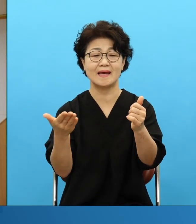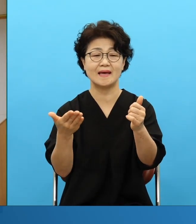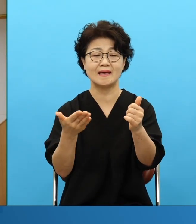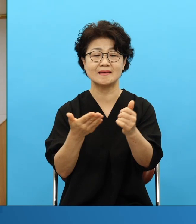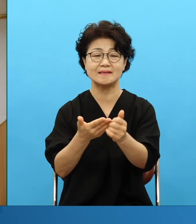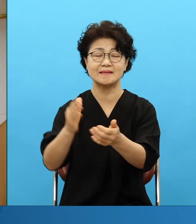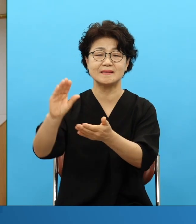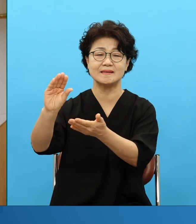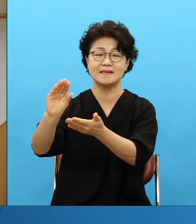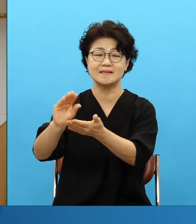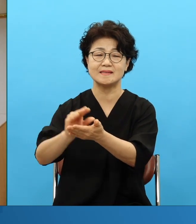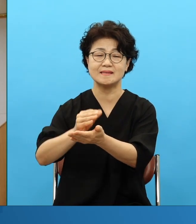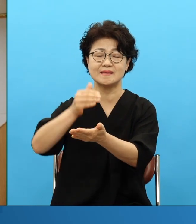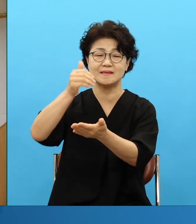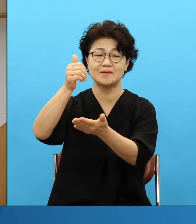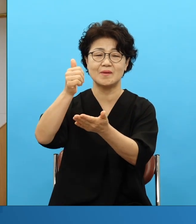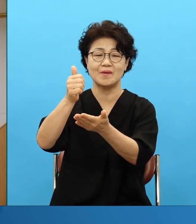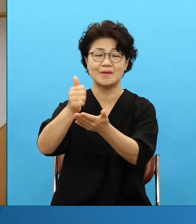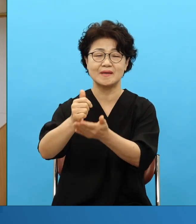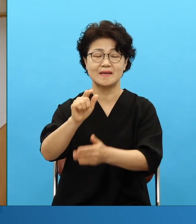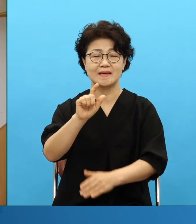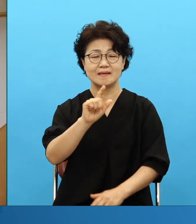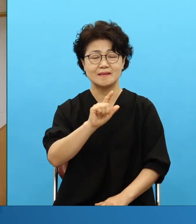자들에게 그리스도